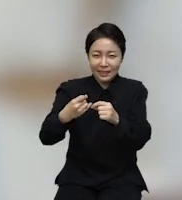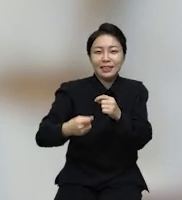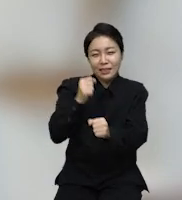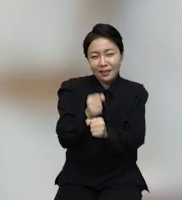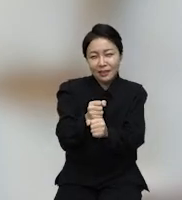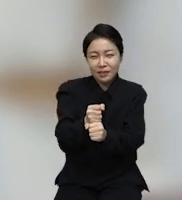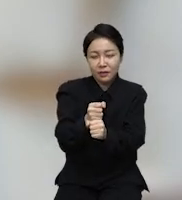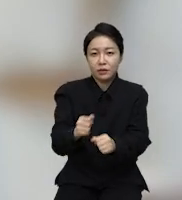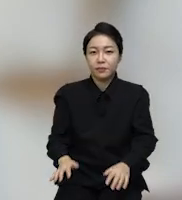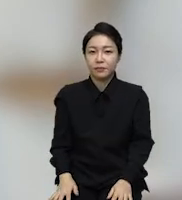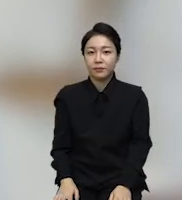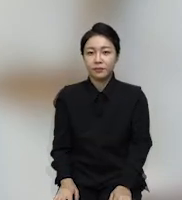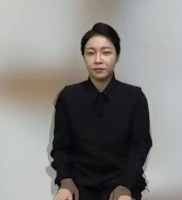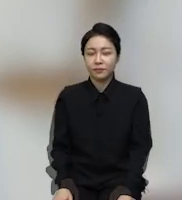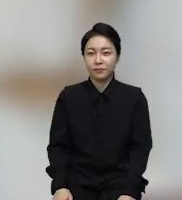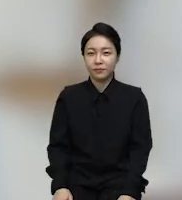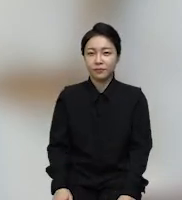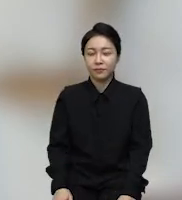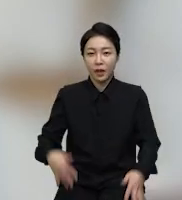준비를 서둘렀습니다.